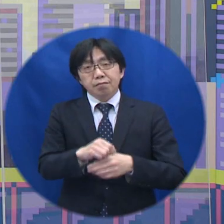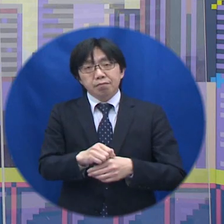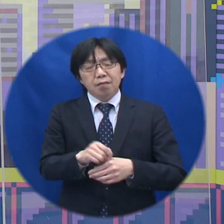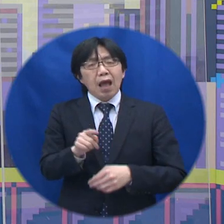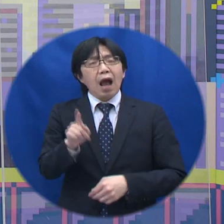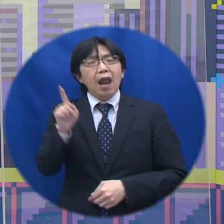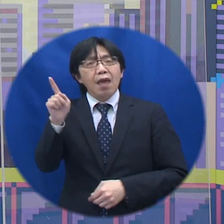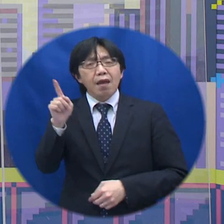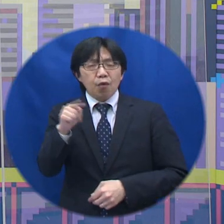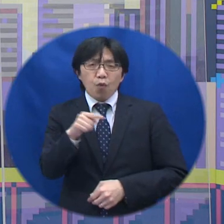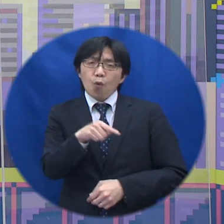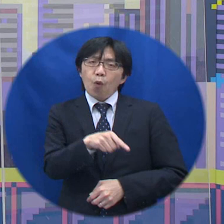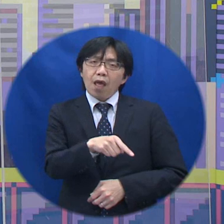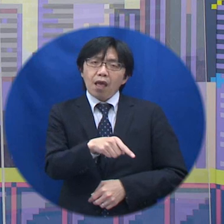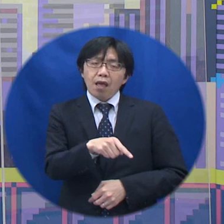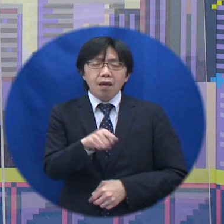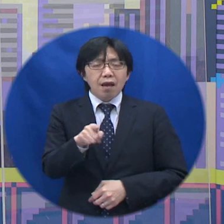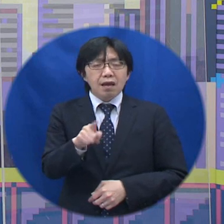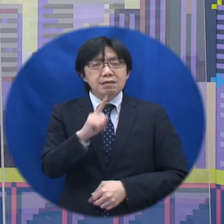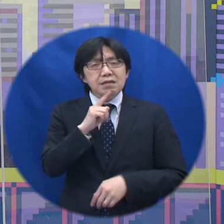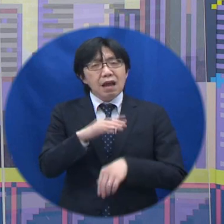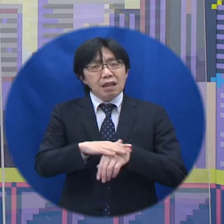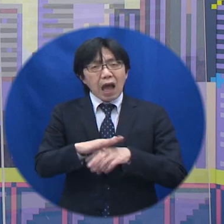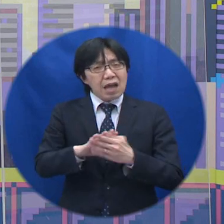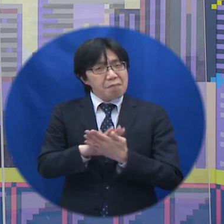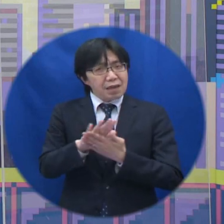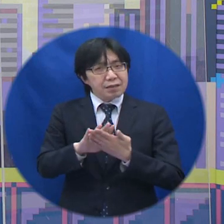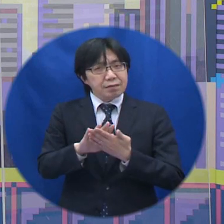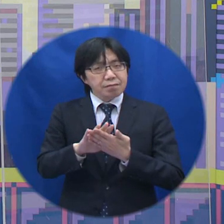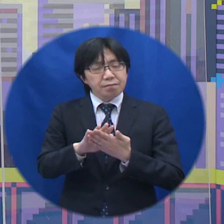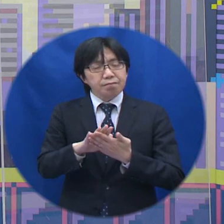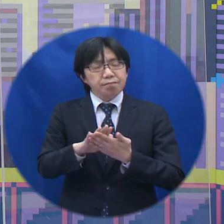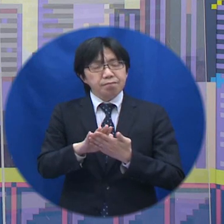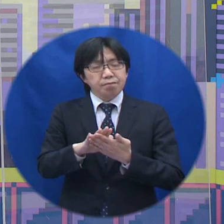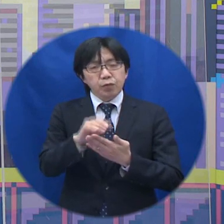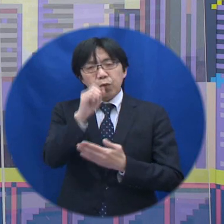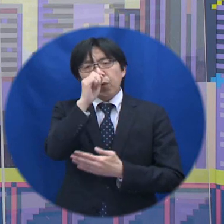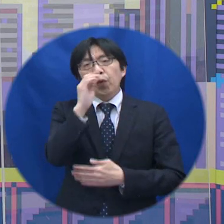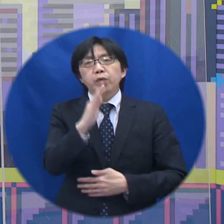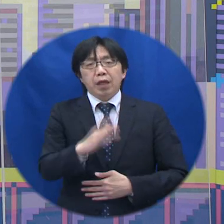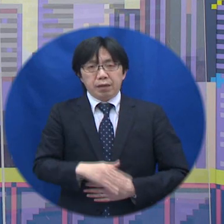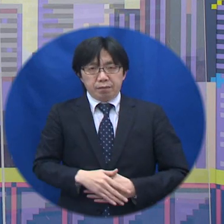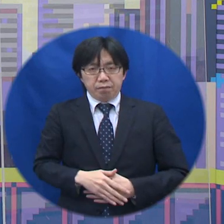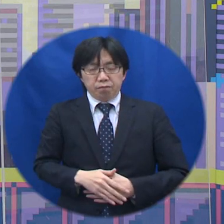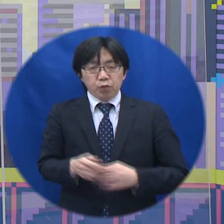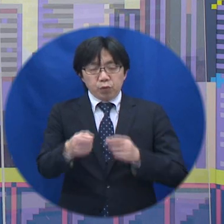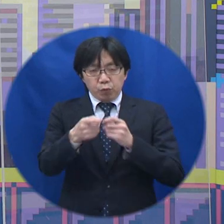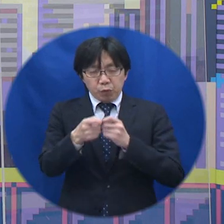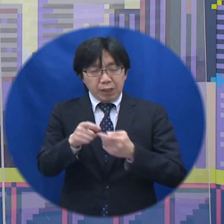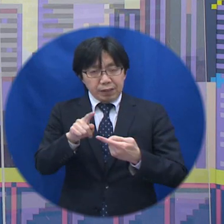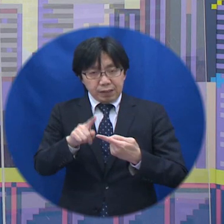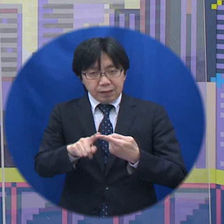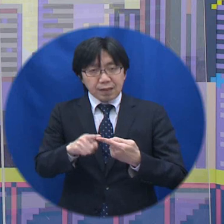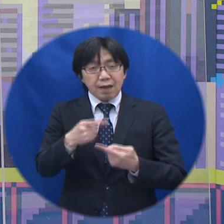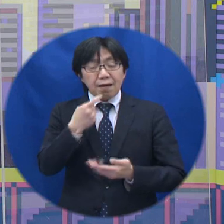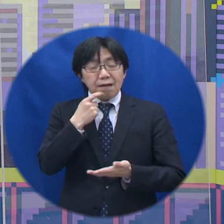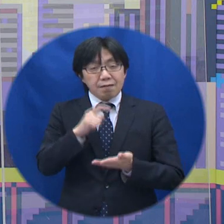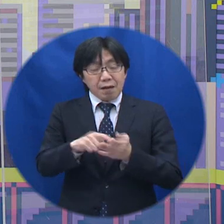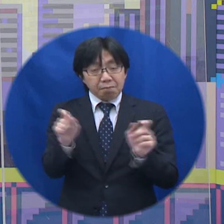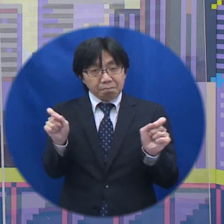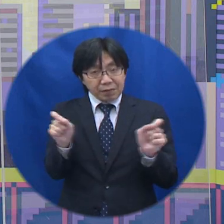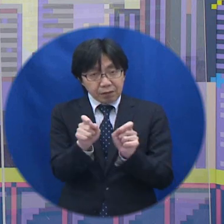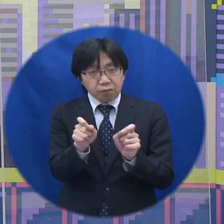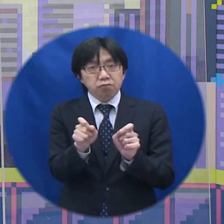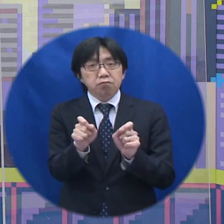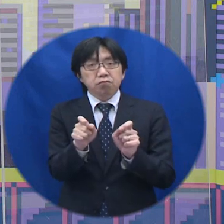れ、これなどの曖昧な表現を使わないようにし、具体的で簡単な表現